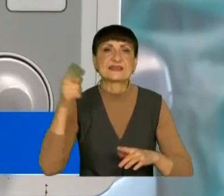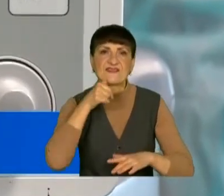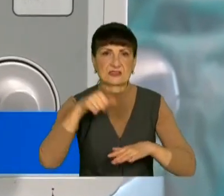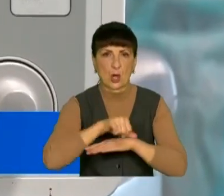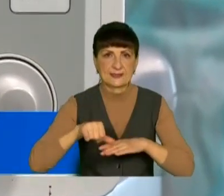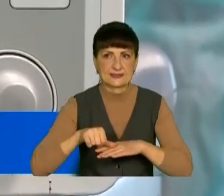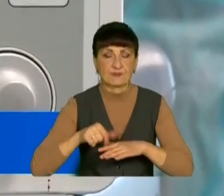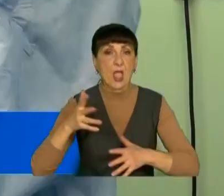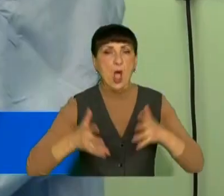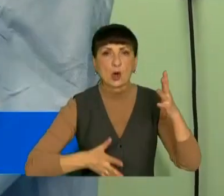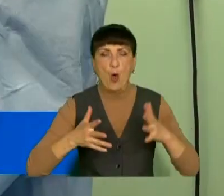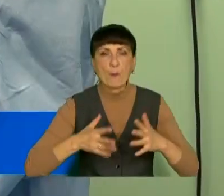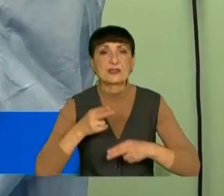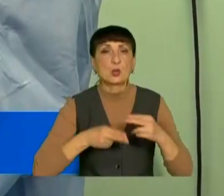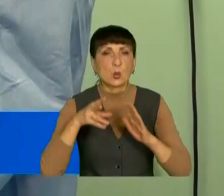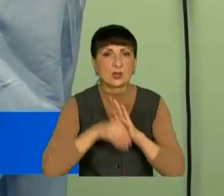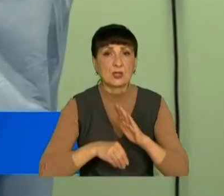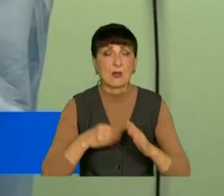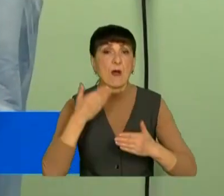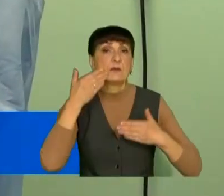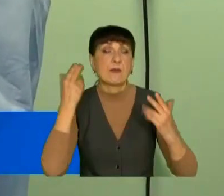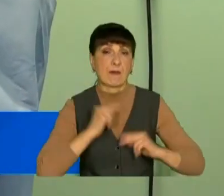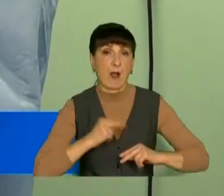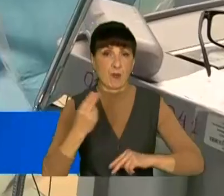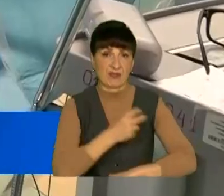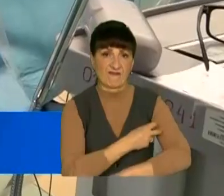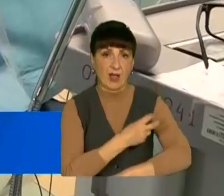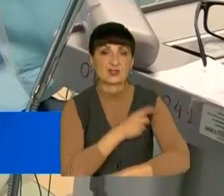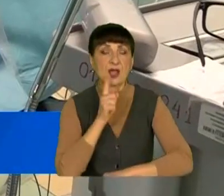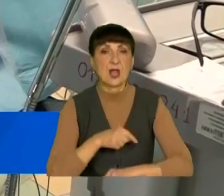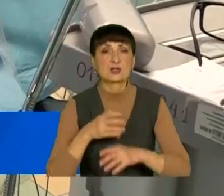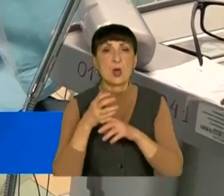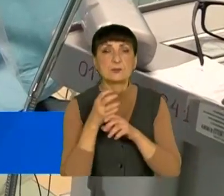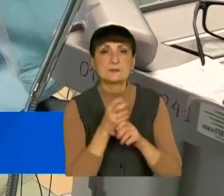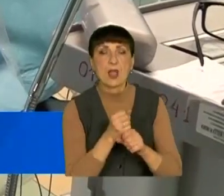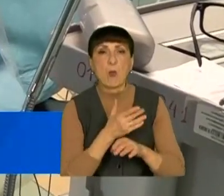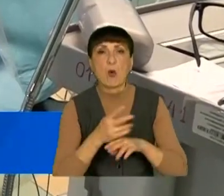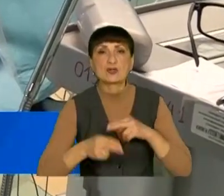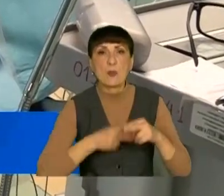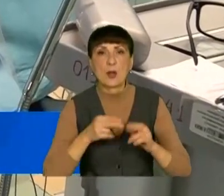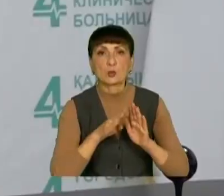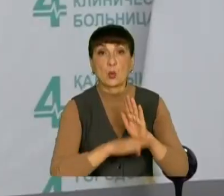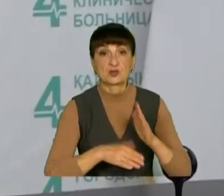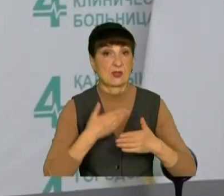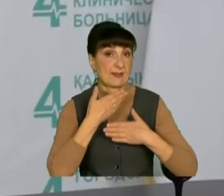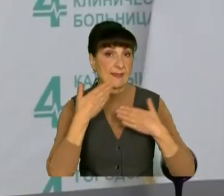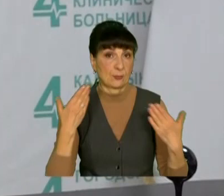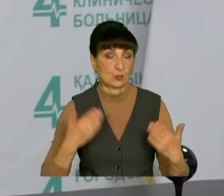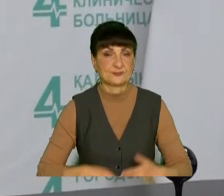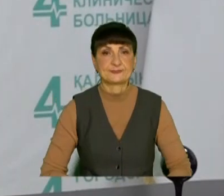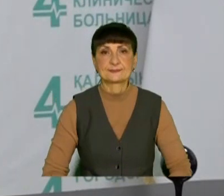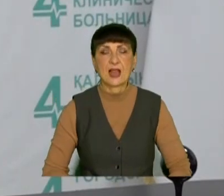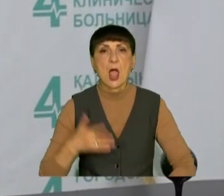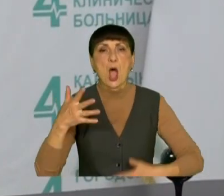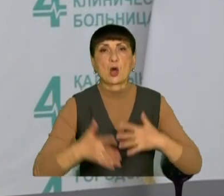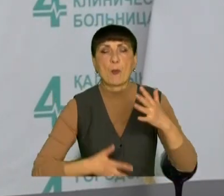зарубежья. Роботизированная хирургия намного облегчает работу врачей, а также уменьшает послеоперационные последствия и риски. Роботизированное